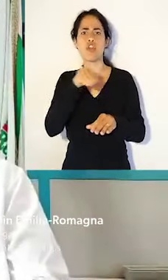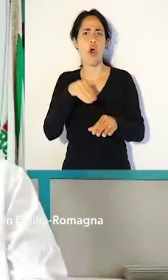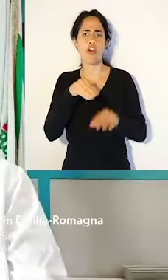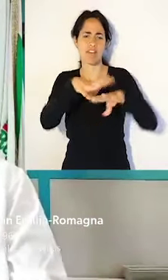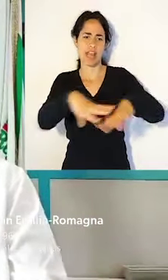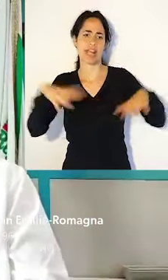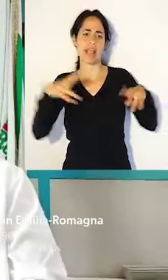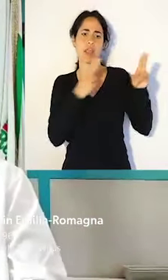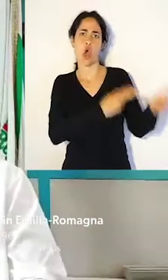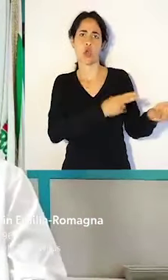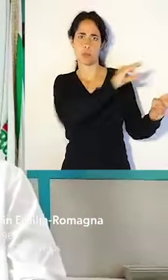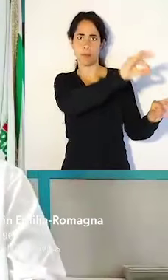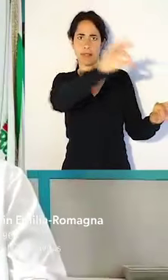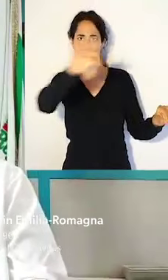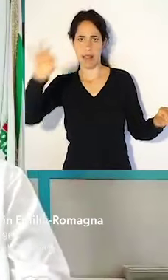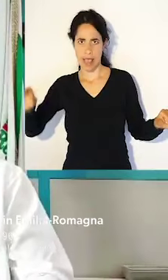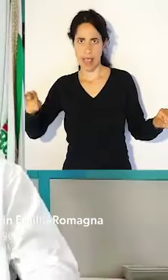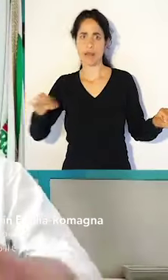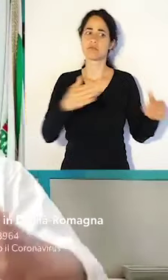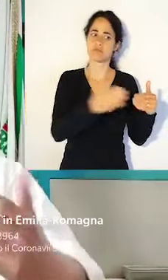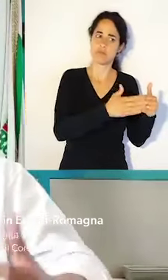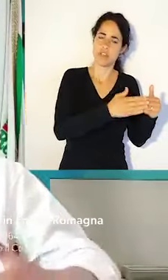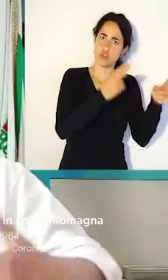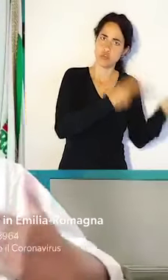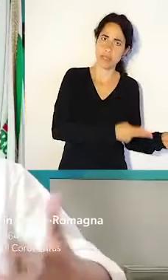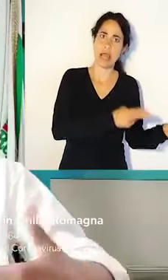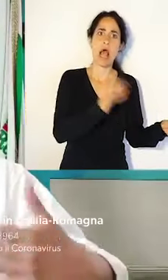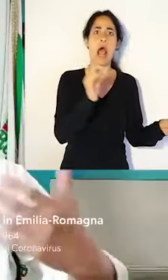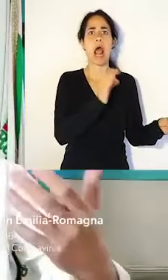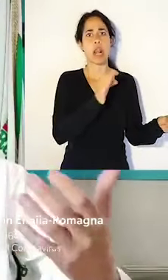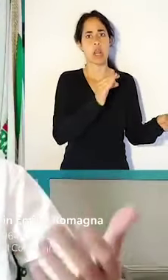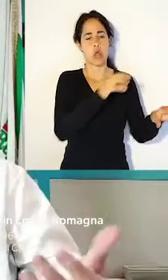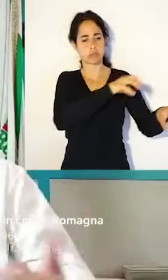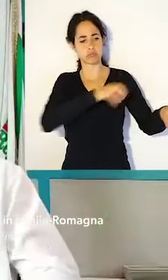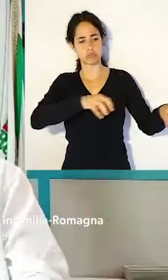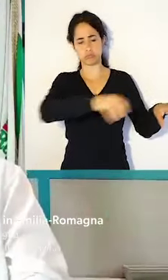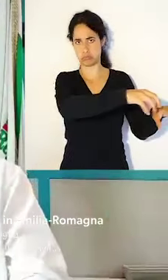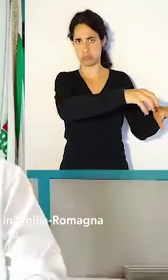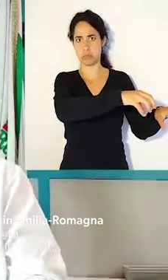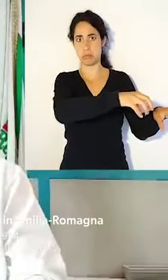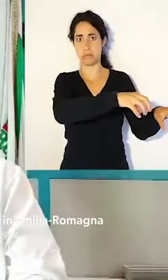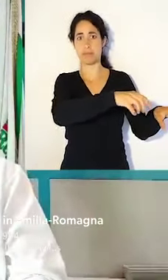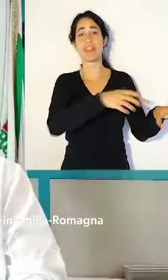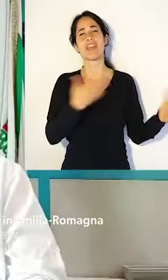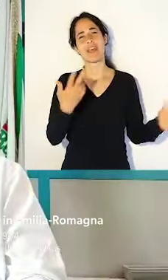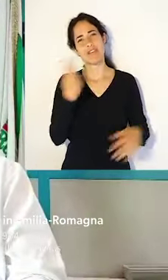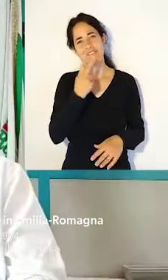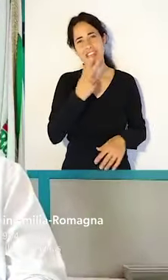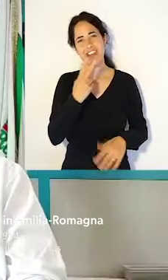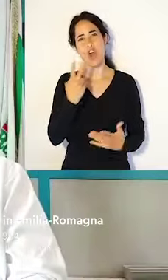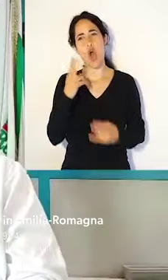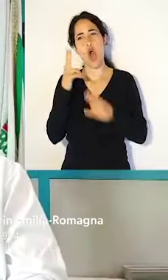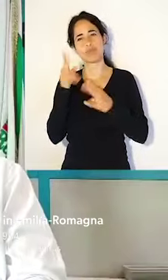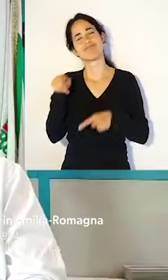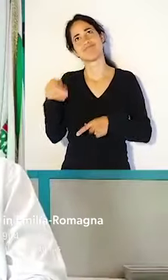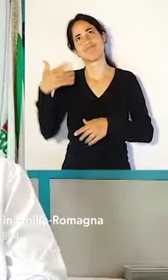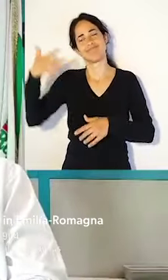o nelle immediate adiacenze degli stessi. Ma siccome molte postazioni di terapia intensiva noi le